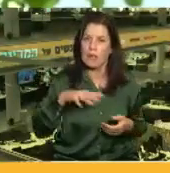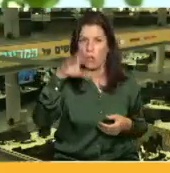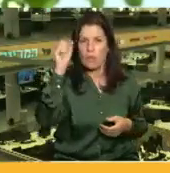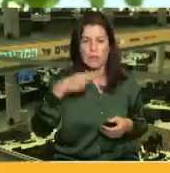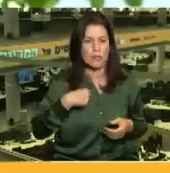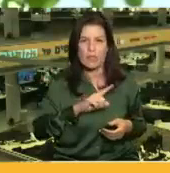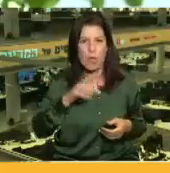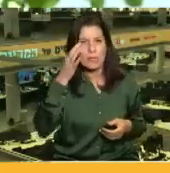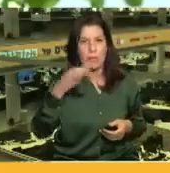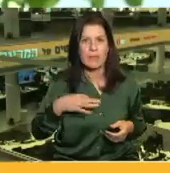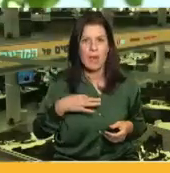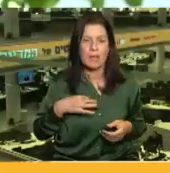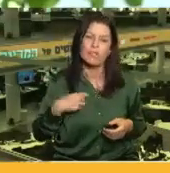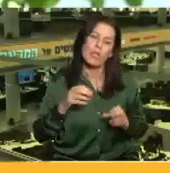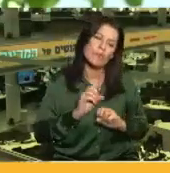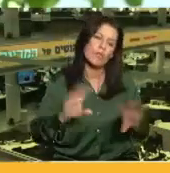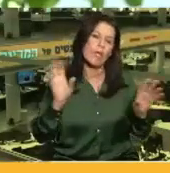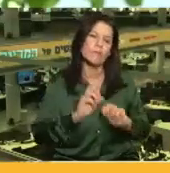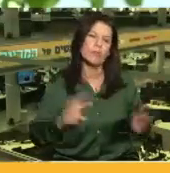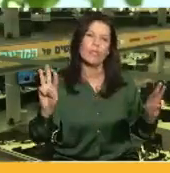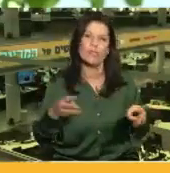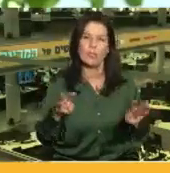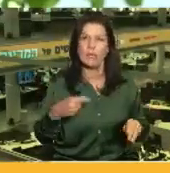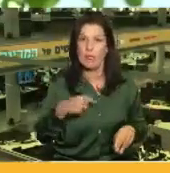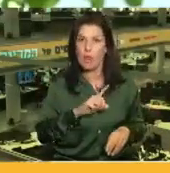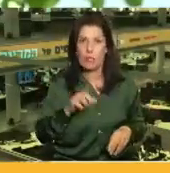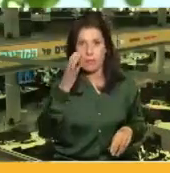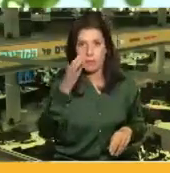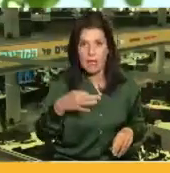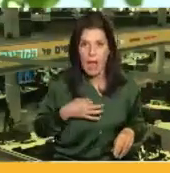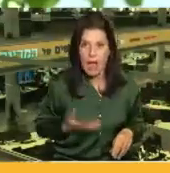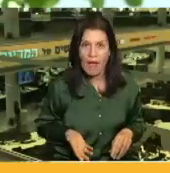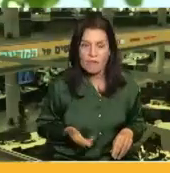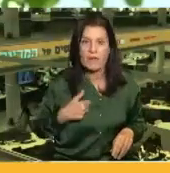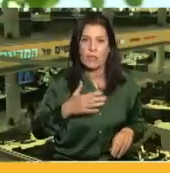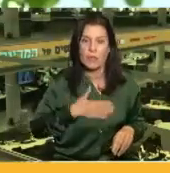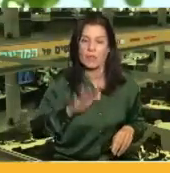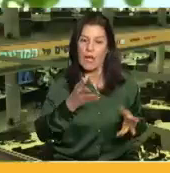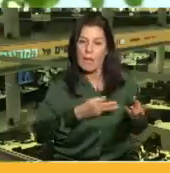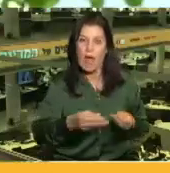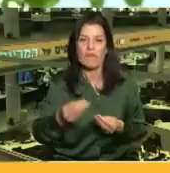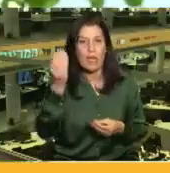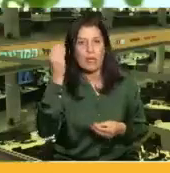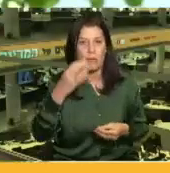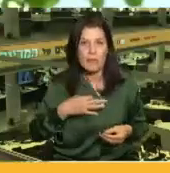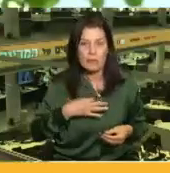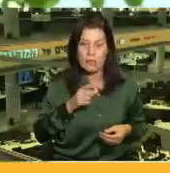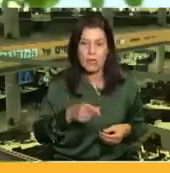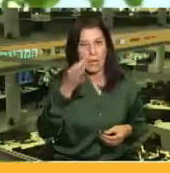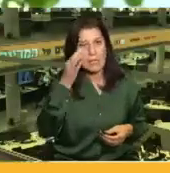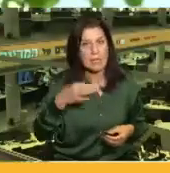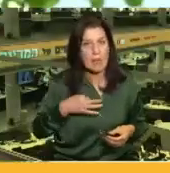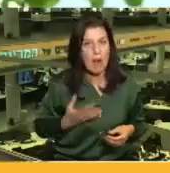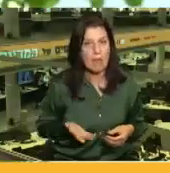לב. שאני משדרת שירים וזה וזה וזה, ואני לא שמתי לב, ואני רוצה גם להעביר את זה לתלמידים שלי, שישימו לב, שכאילו יש,